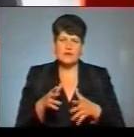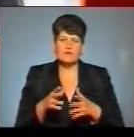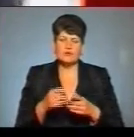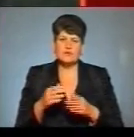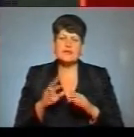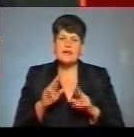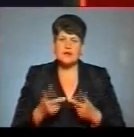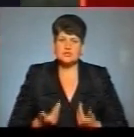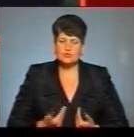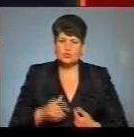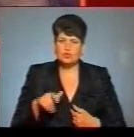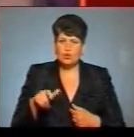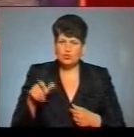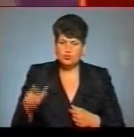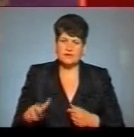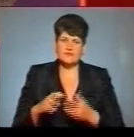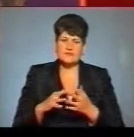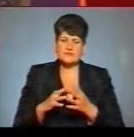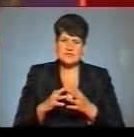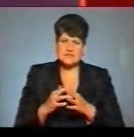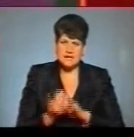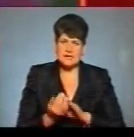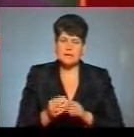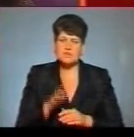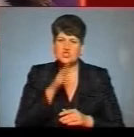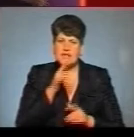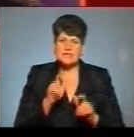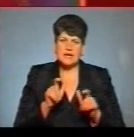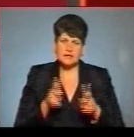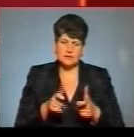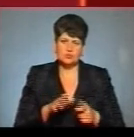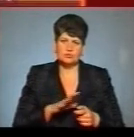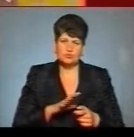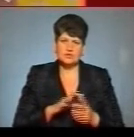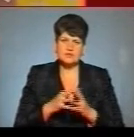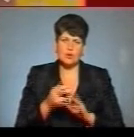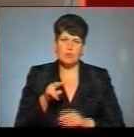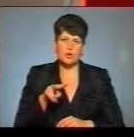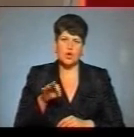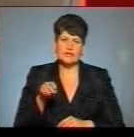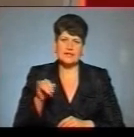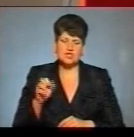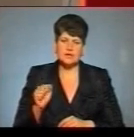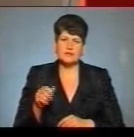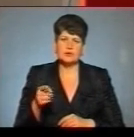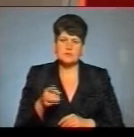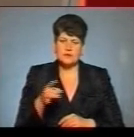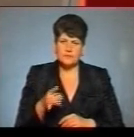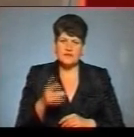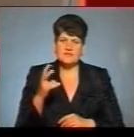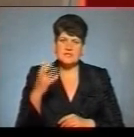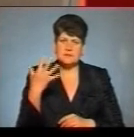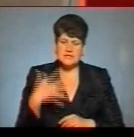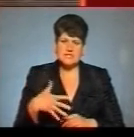час карантину в селах? Кореспонденти Суспільного побували в селі Плотича Тернопільського району. 250 великодніх кошиків для